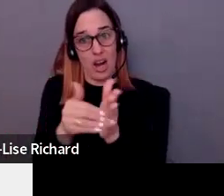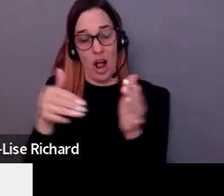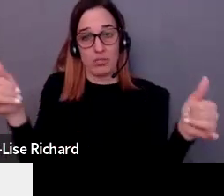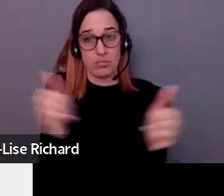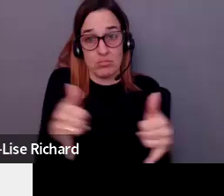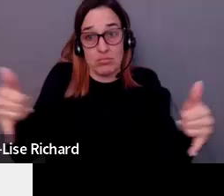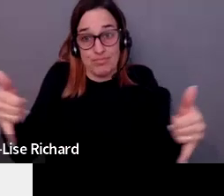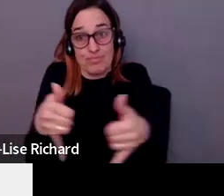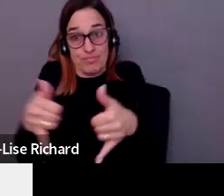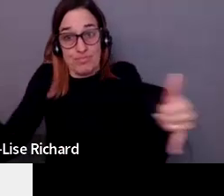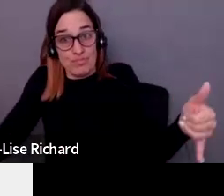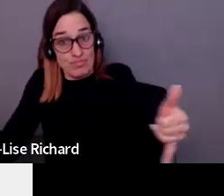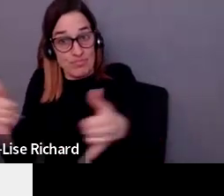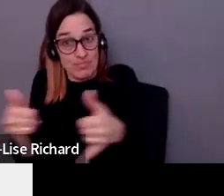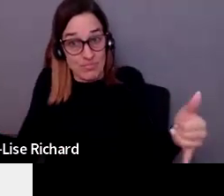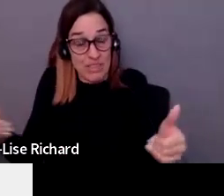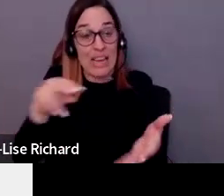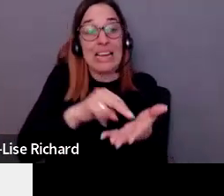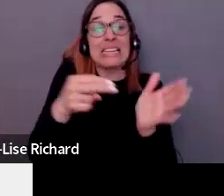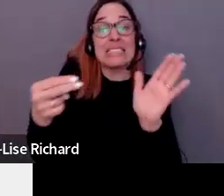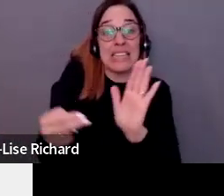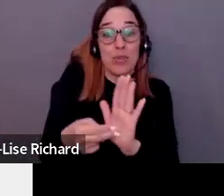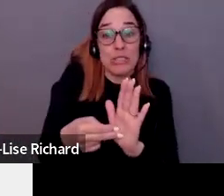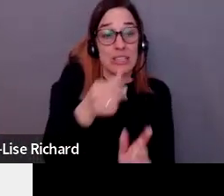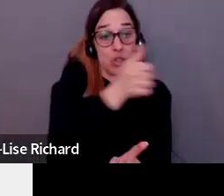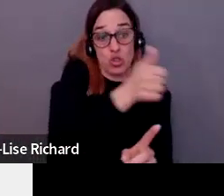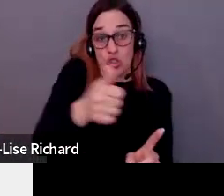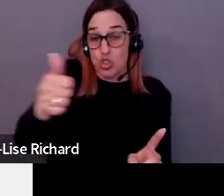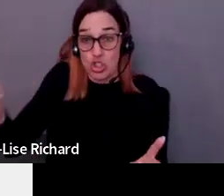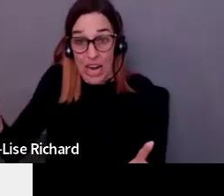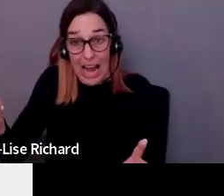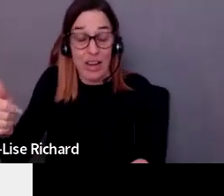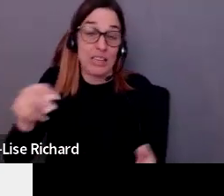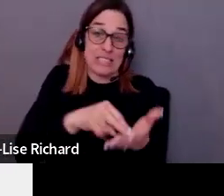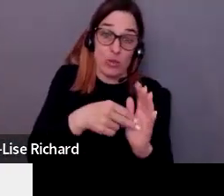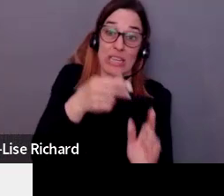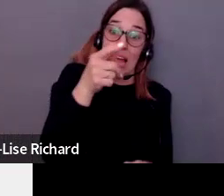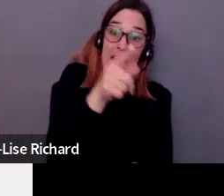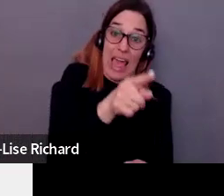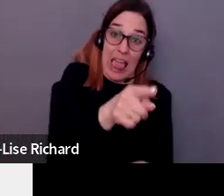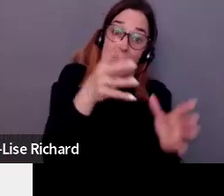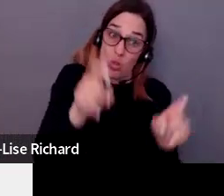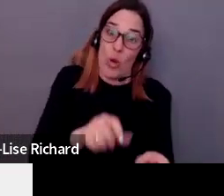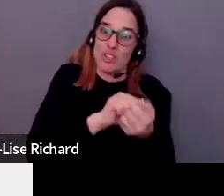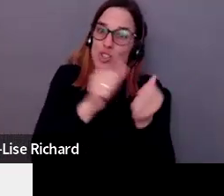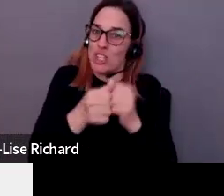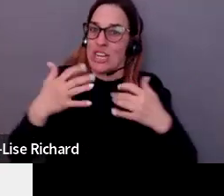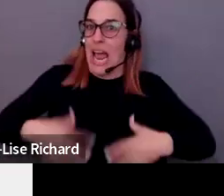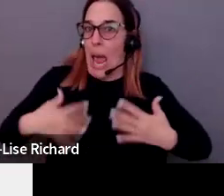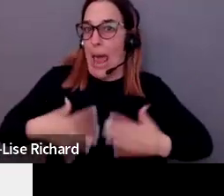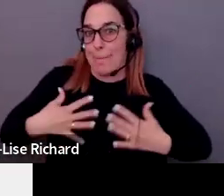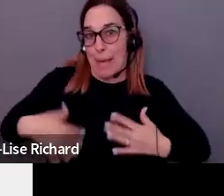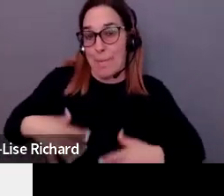Donc, il a fallu de chacune de ces transitions qu'elle change la façon de s'habiller pour se mettre en